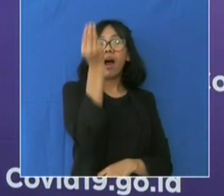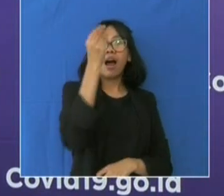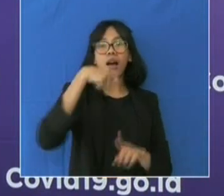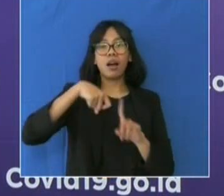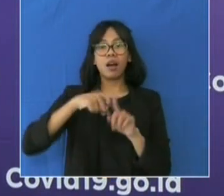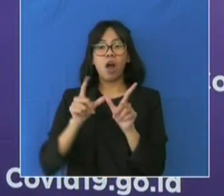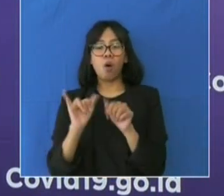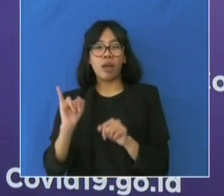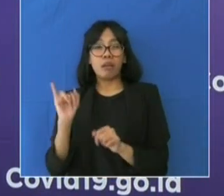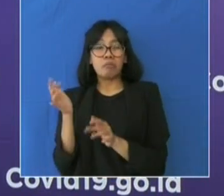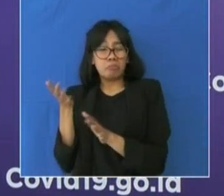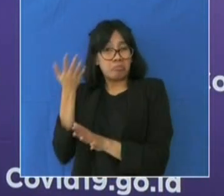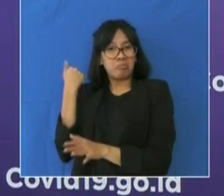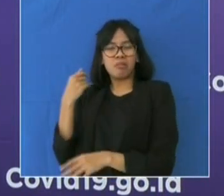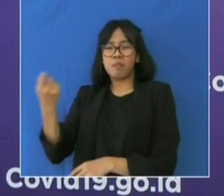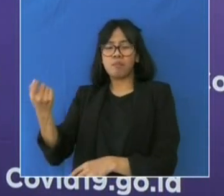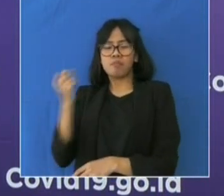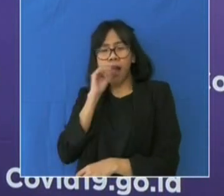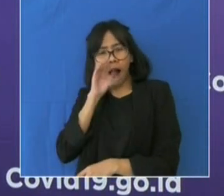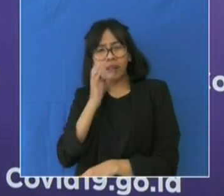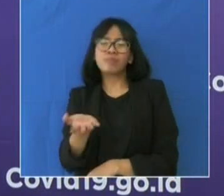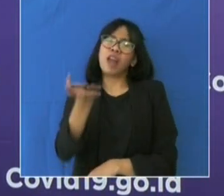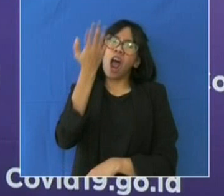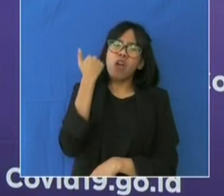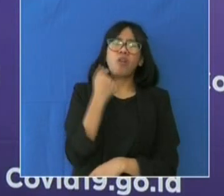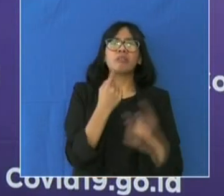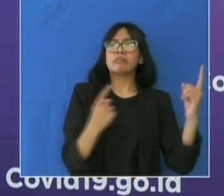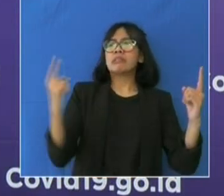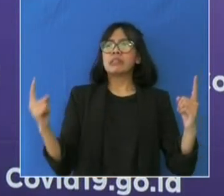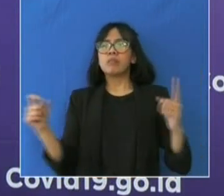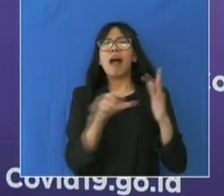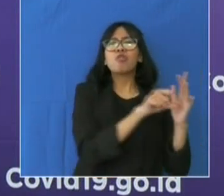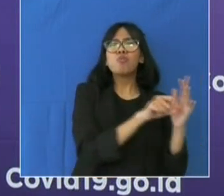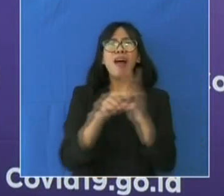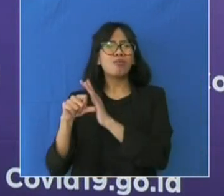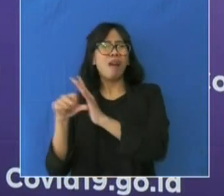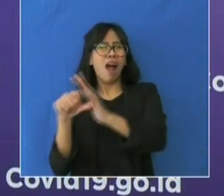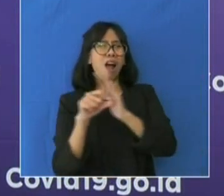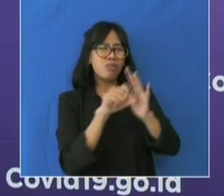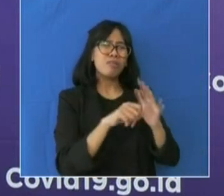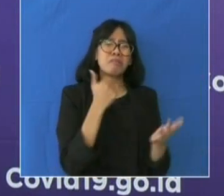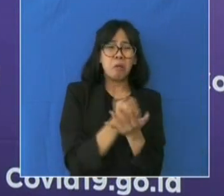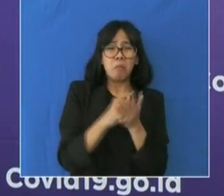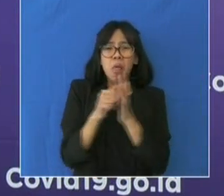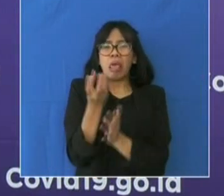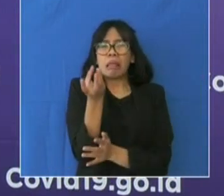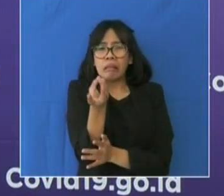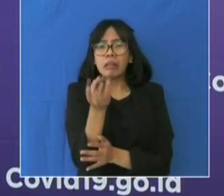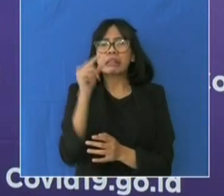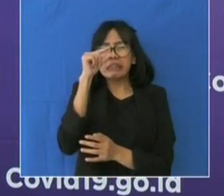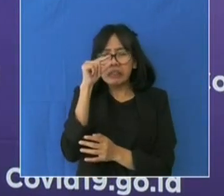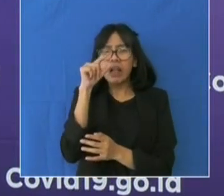lalu menyampaikan pesan kepada kami mari saling membantu Hai bantuan meskipun kecil